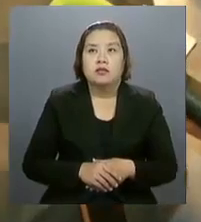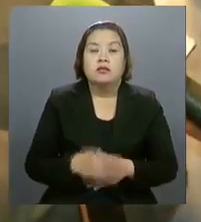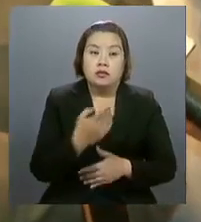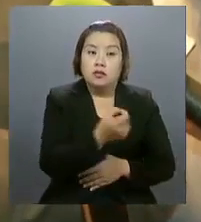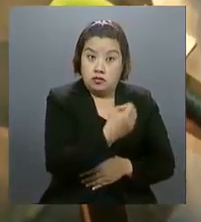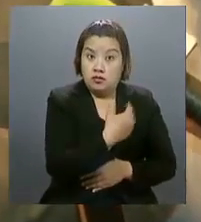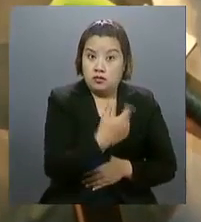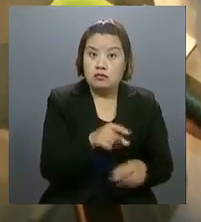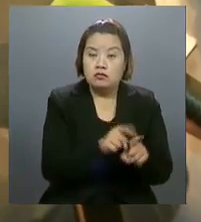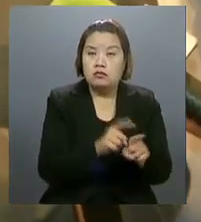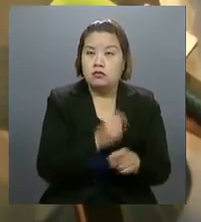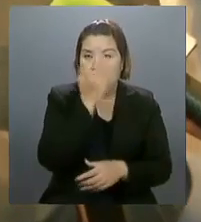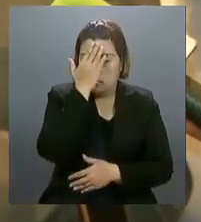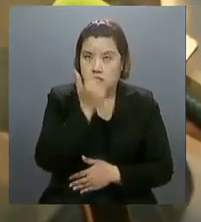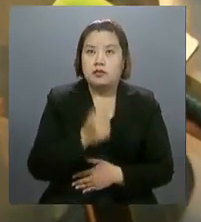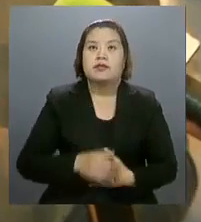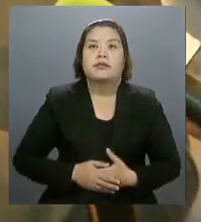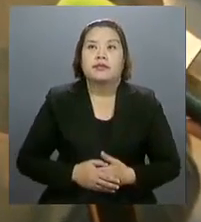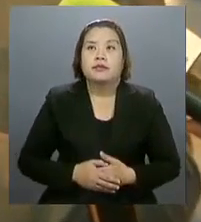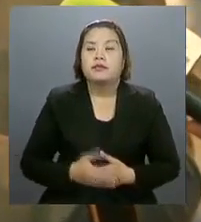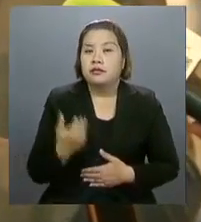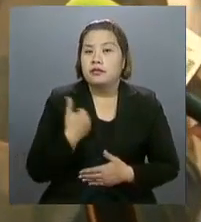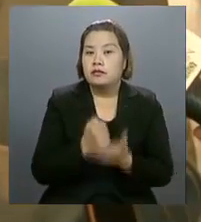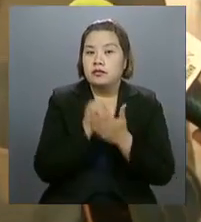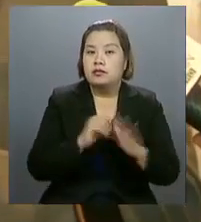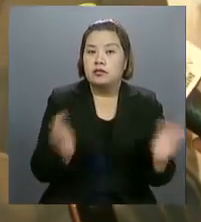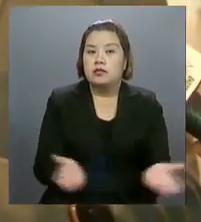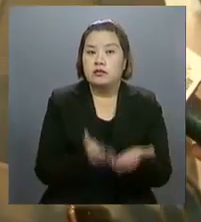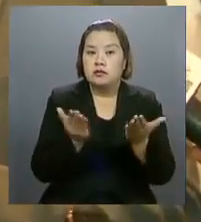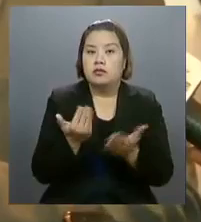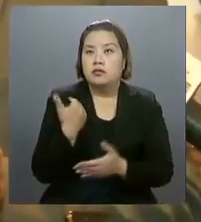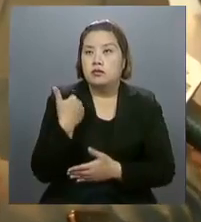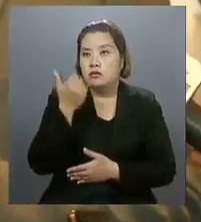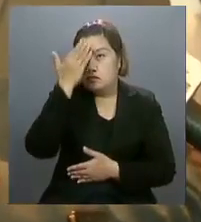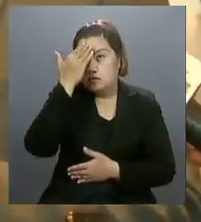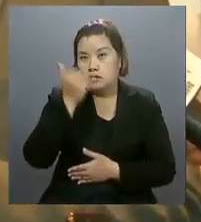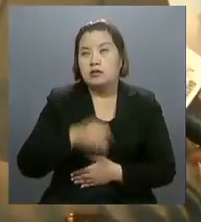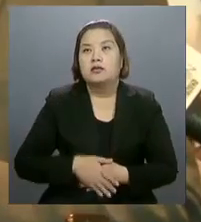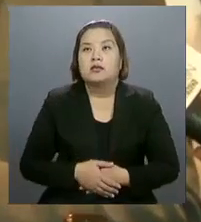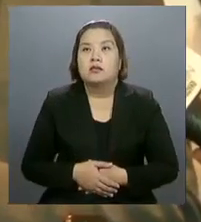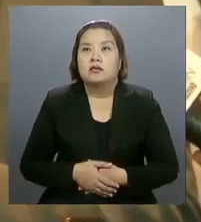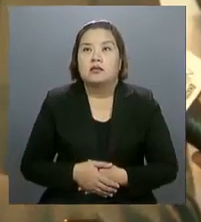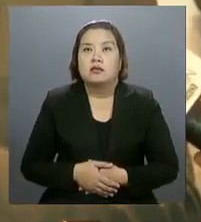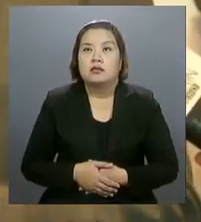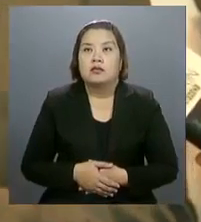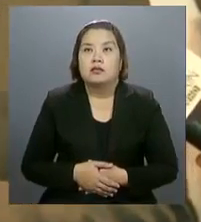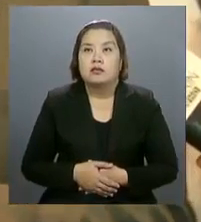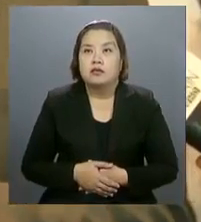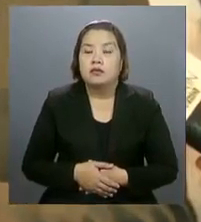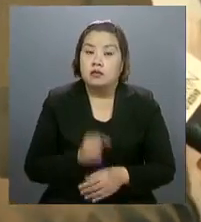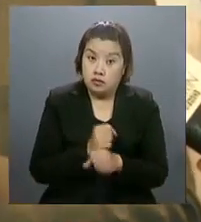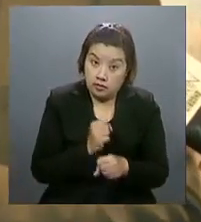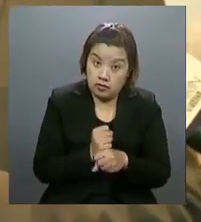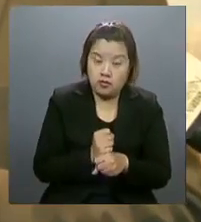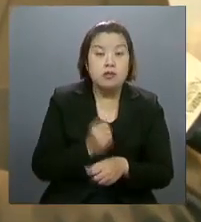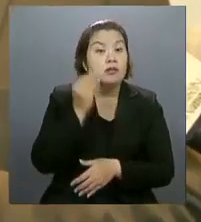ครับเราก็จะสนับสนุนในส่วนของค่าจ้างเหมางานอะ